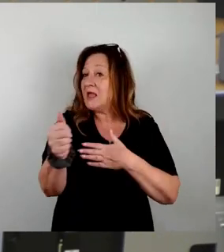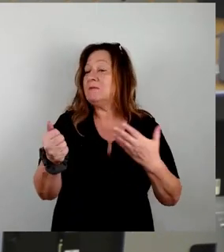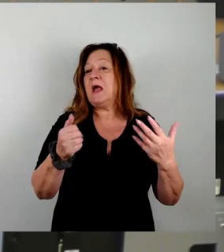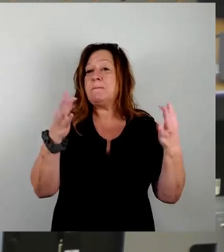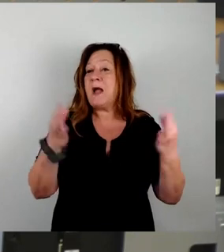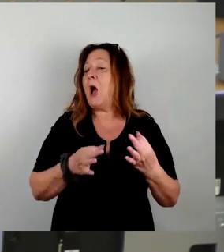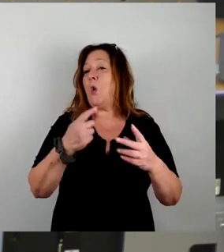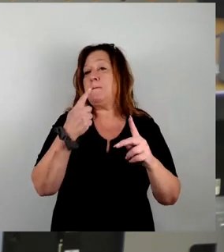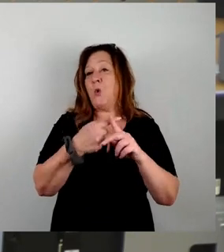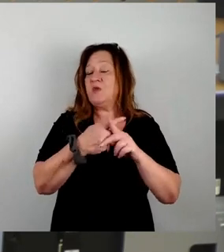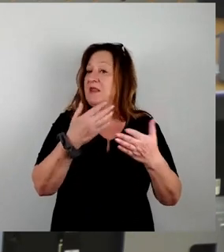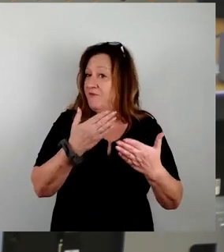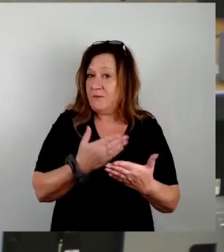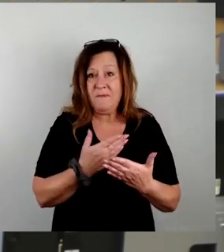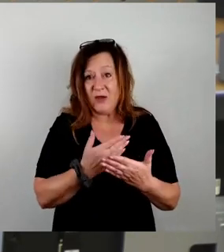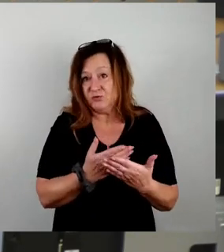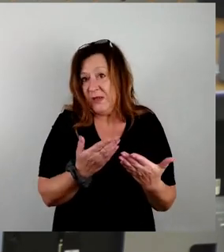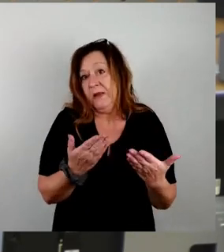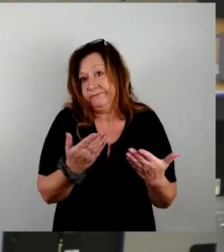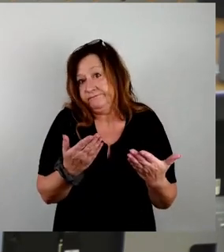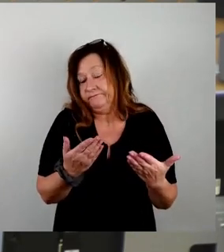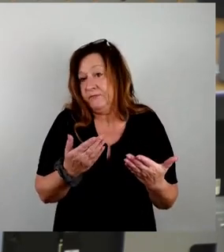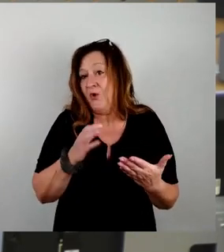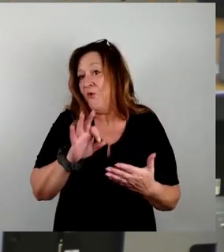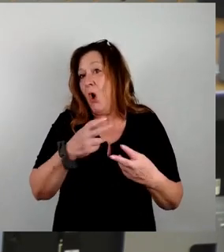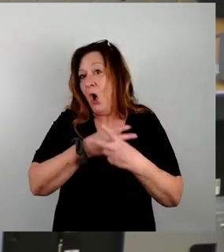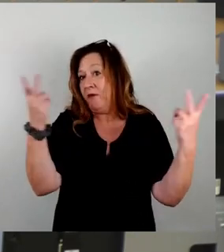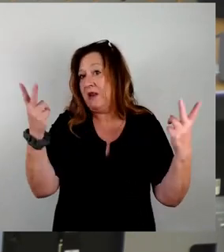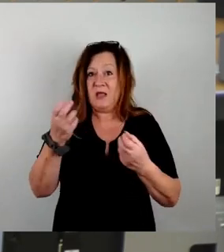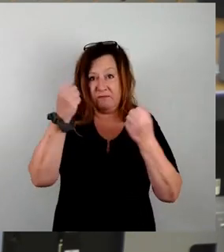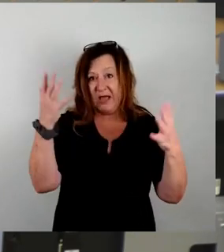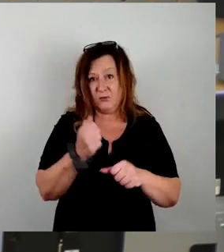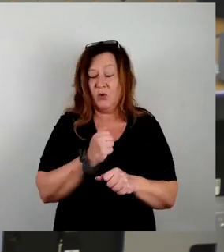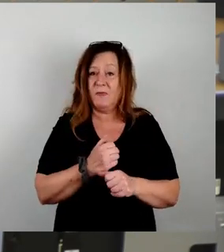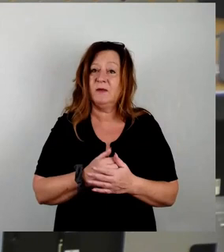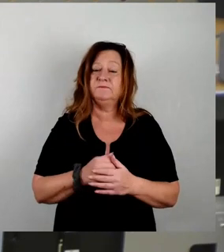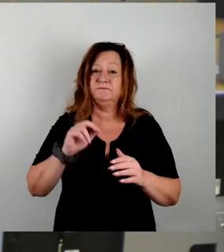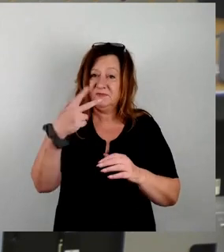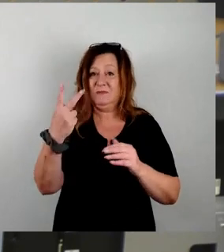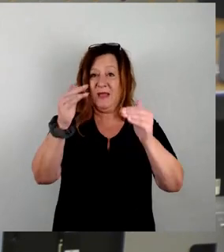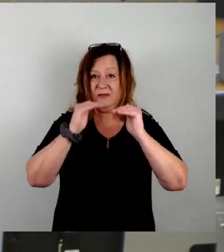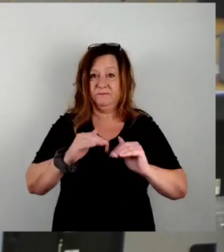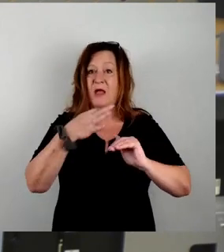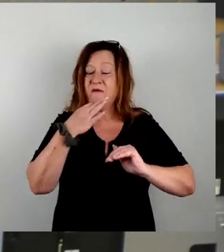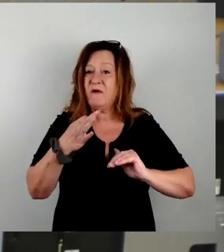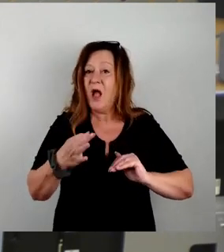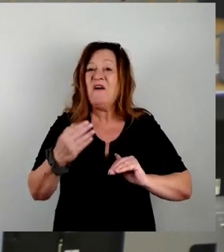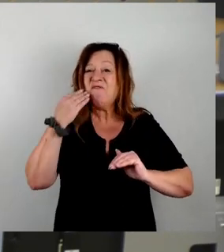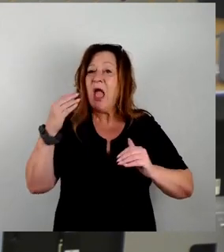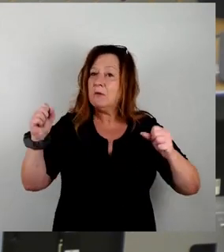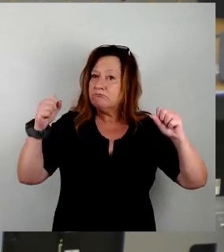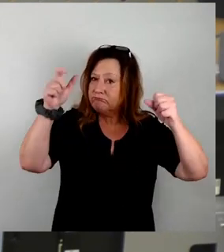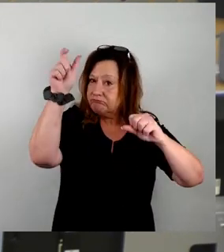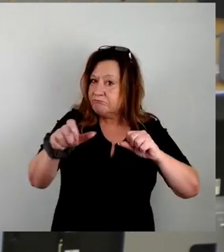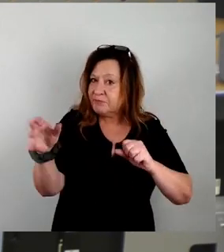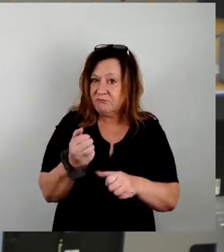Positivbeispielen könnte dies förderlich sein und auch die Öffentlichkeit begeistern. Die zweite Unterfrage lautet, welche Akteure sind beteiligt oder werden